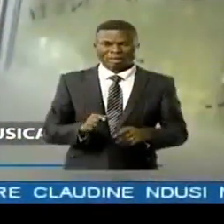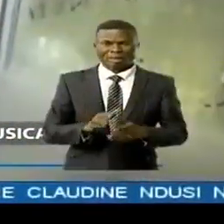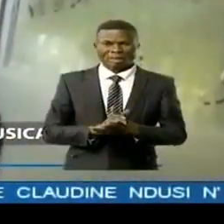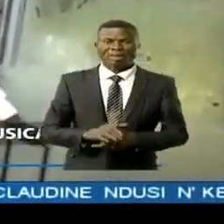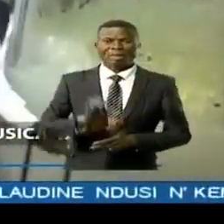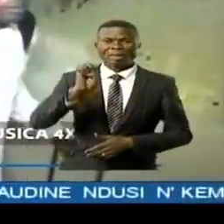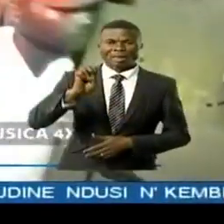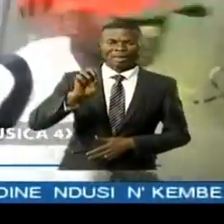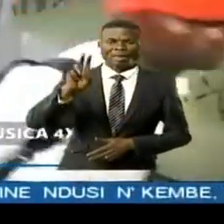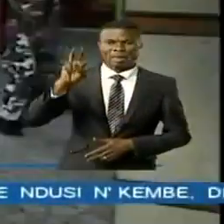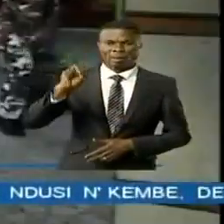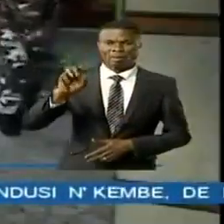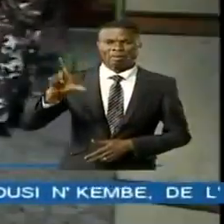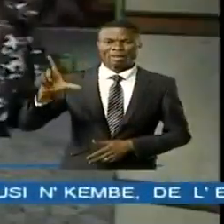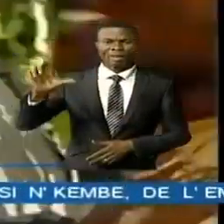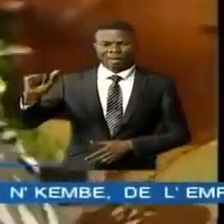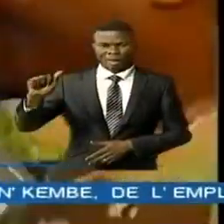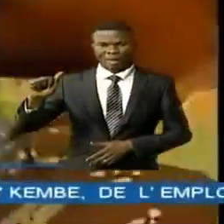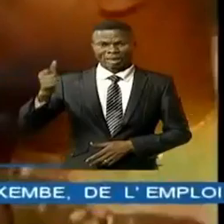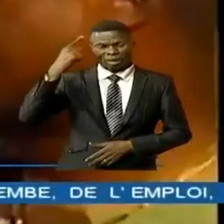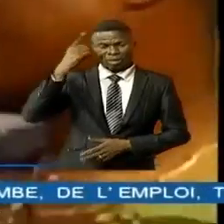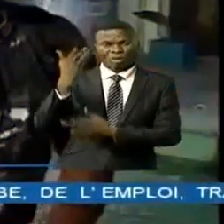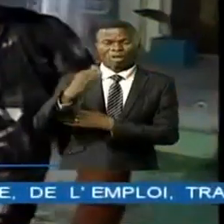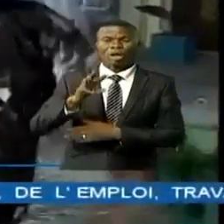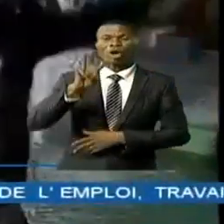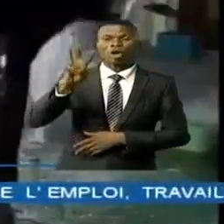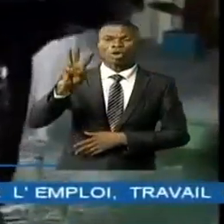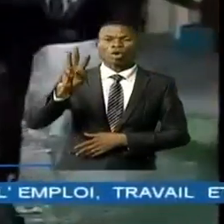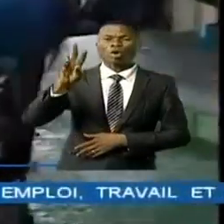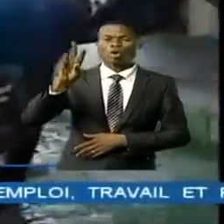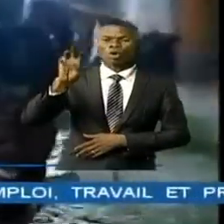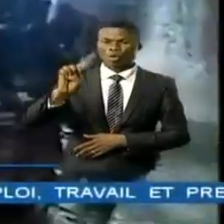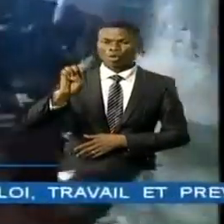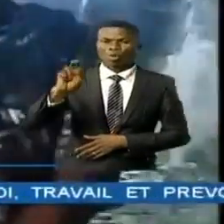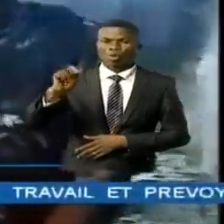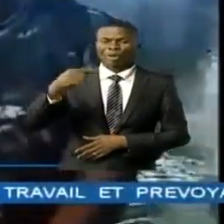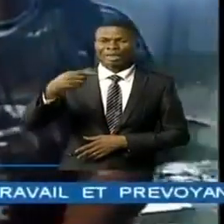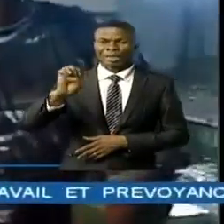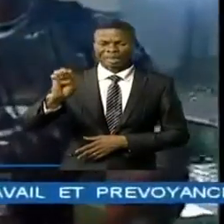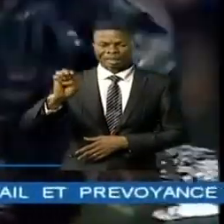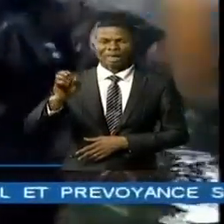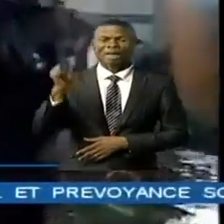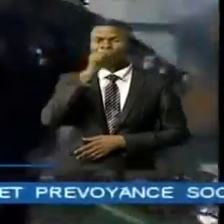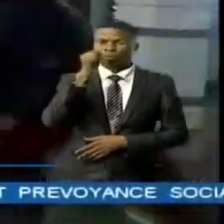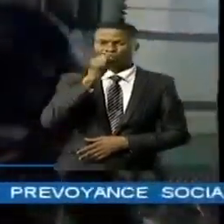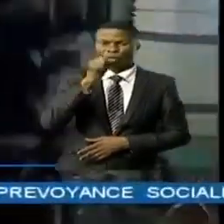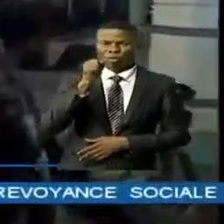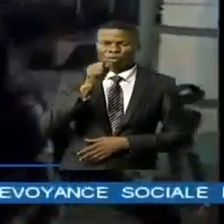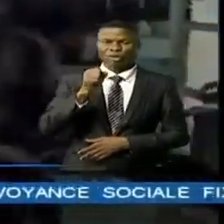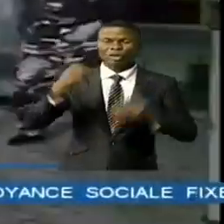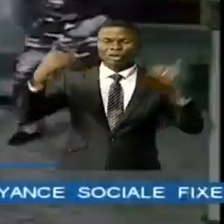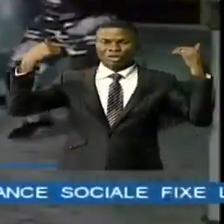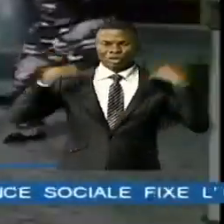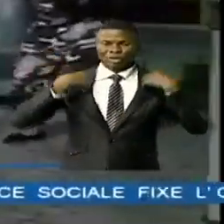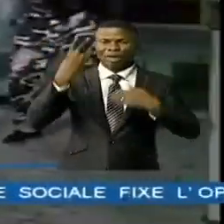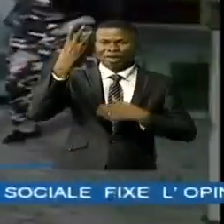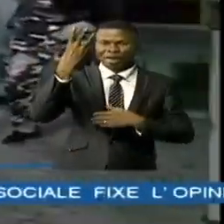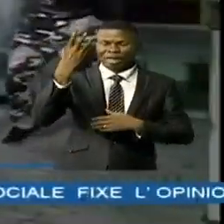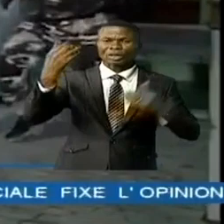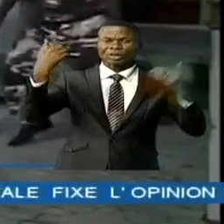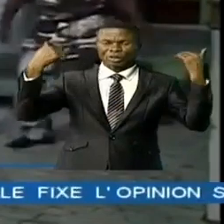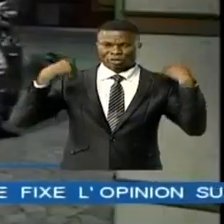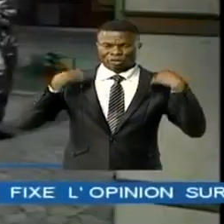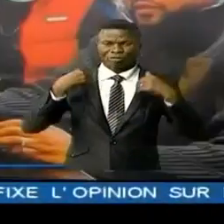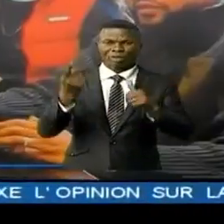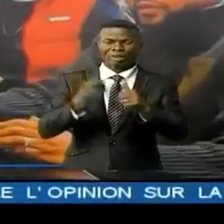et burkina faso pour rappel wing musica bcbg 4 x 4 tout terrain était dirigée par quatre administrateurs en